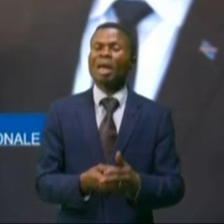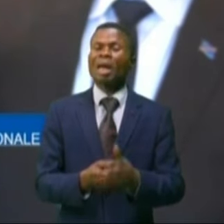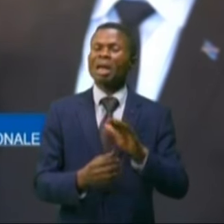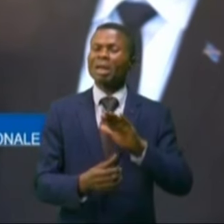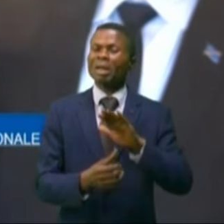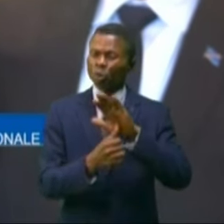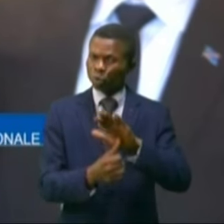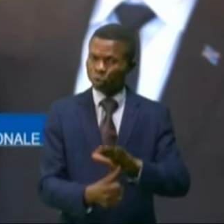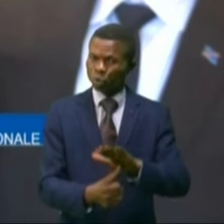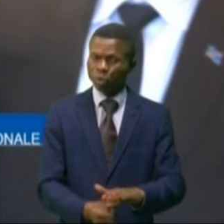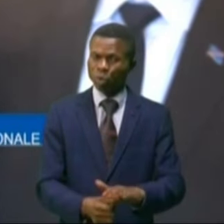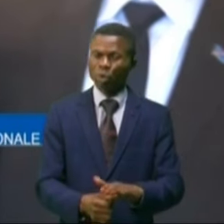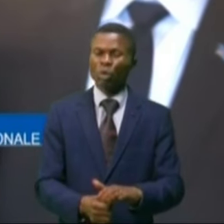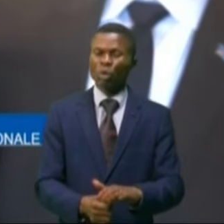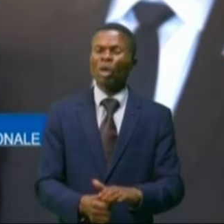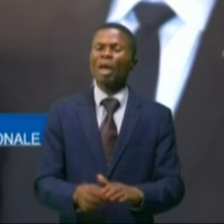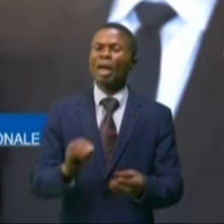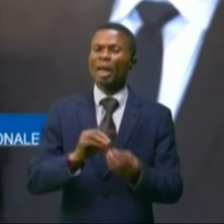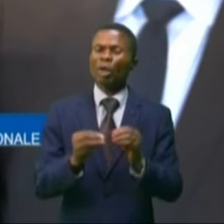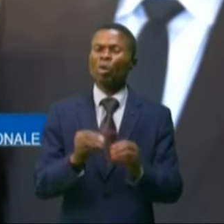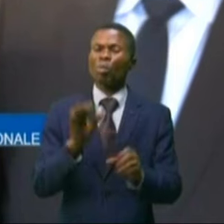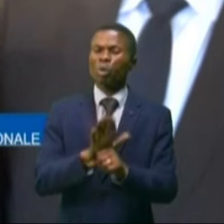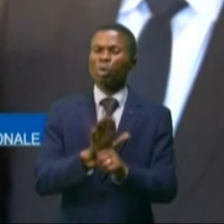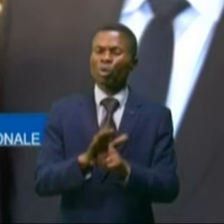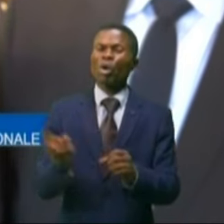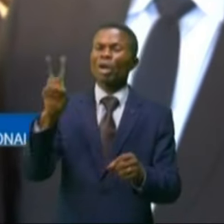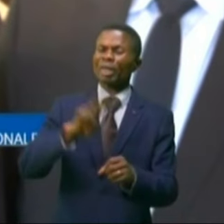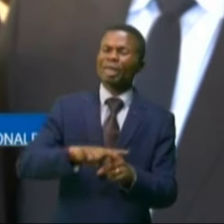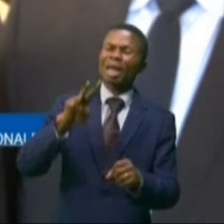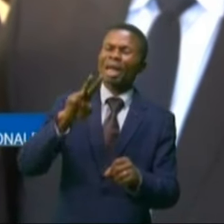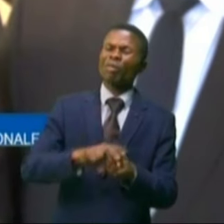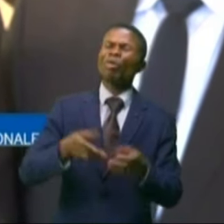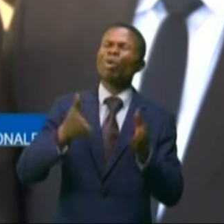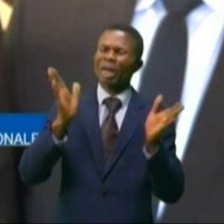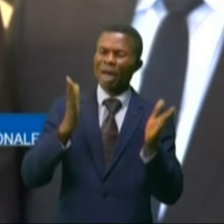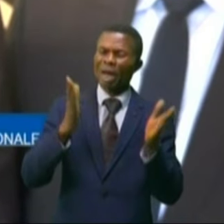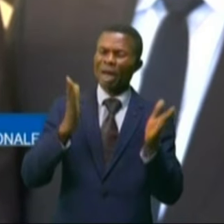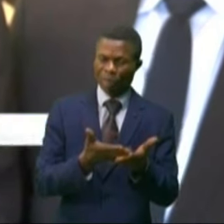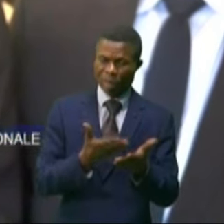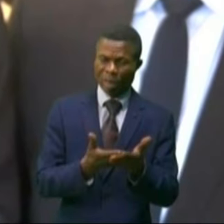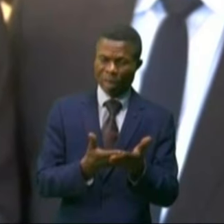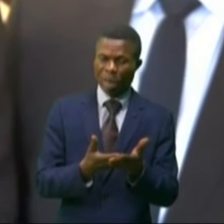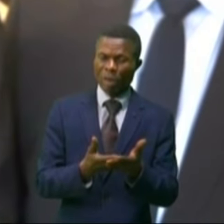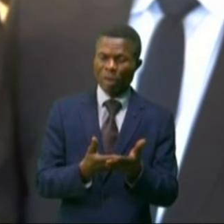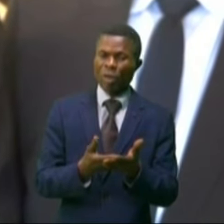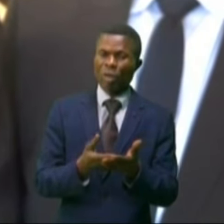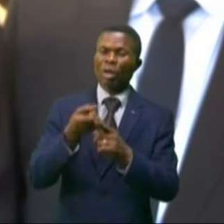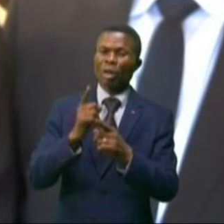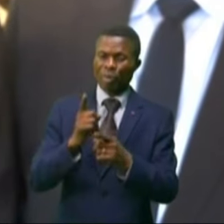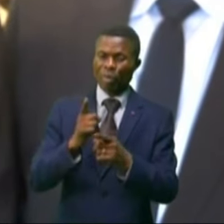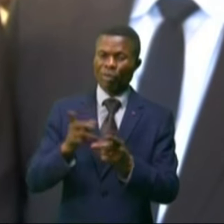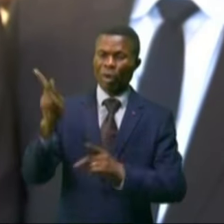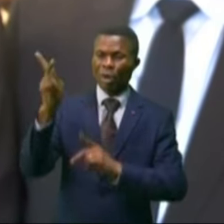les morts, les violences de tout genre perpétrées par les M23 et